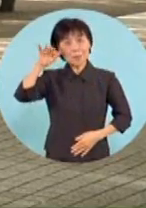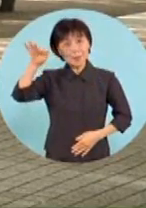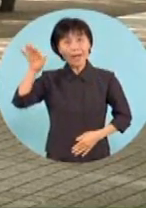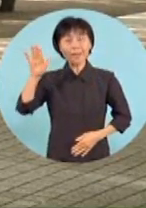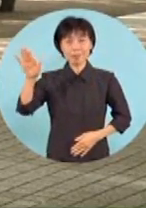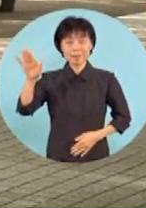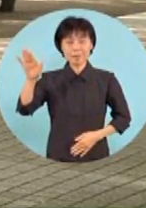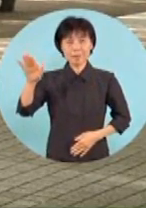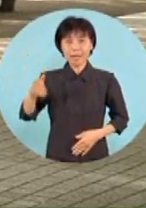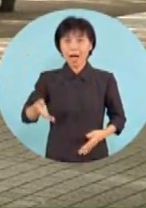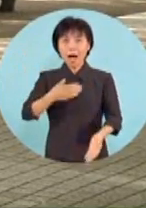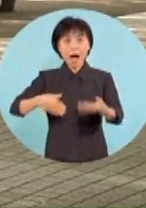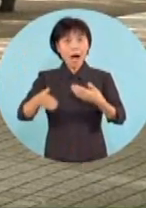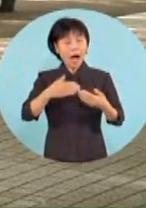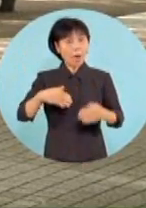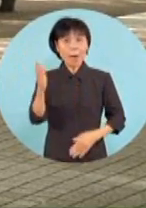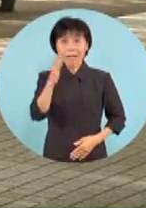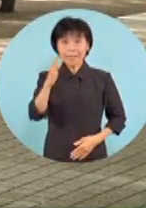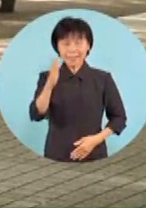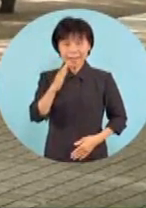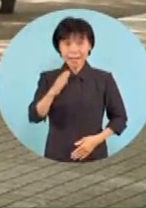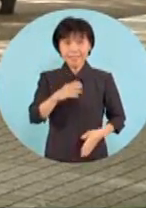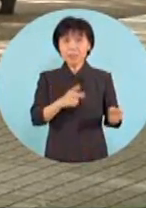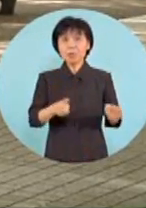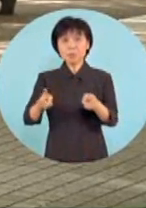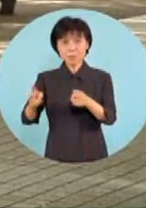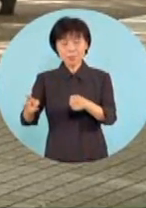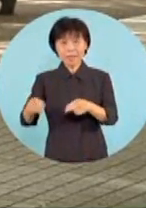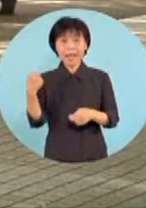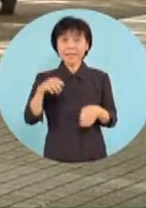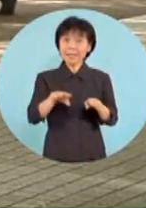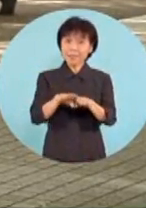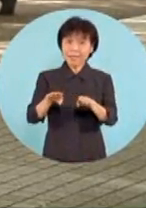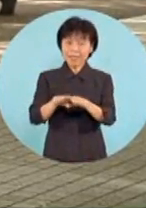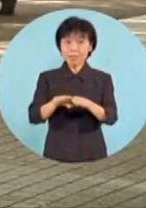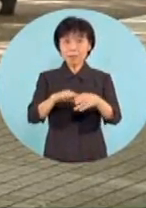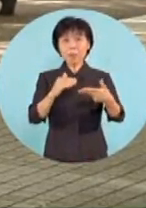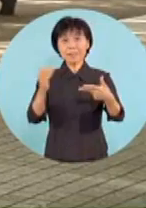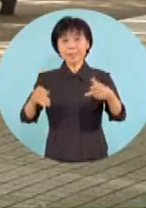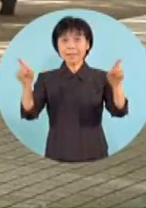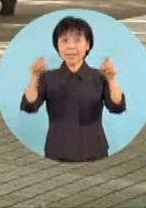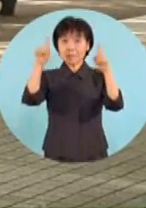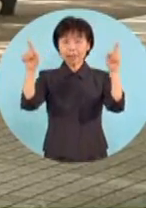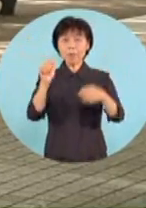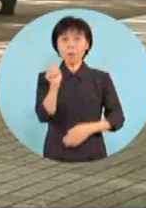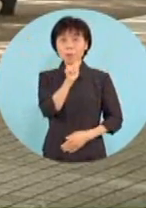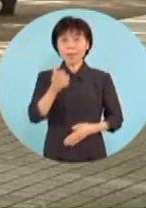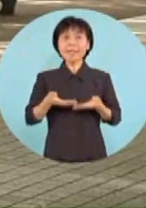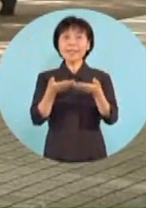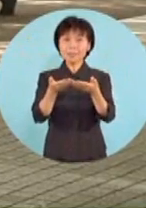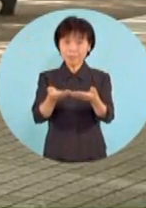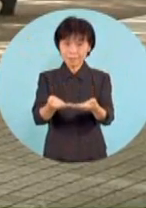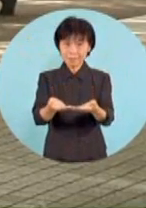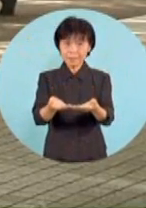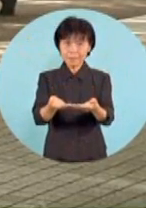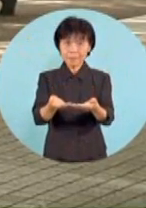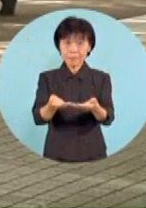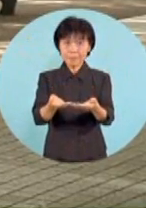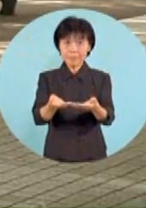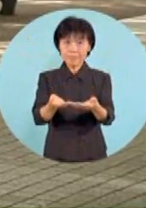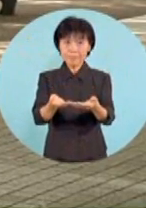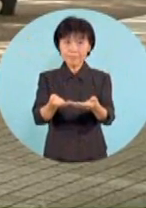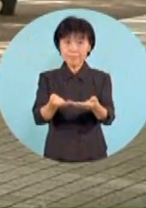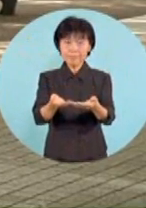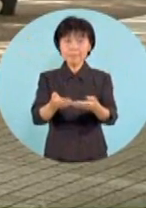ならないためにも、夏休みの宿題に最適な施設やイベントをご紹介します。それでは行ってきます